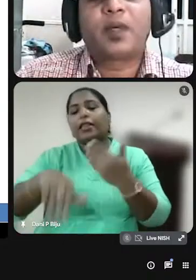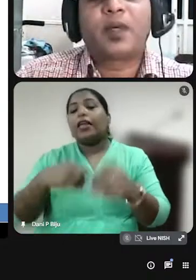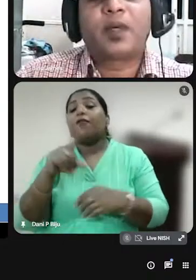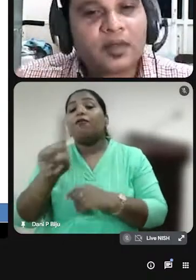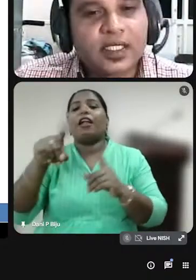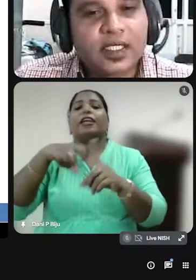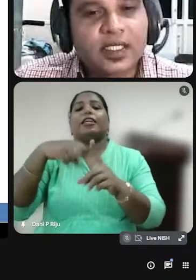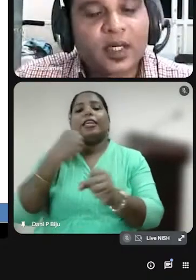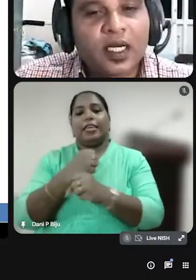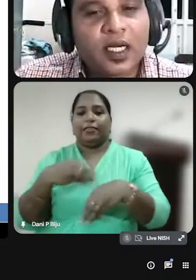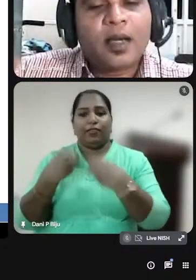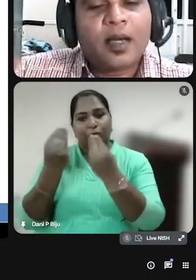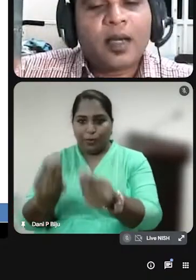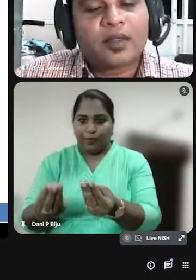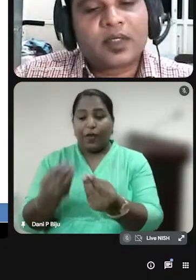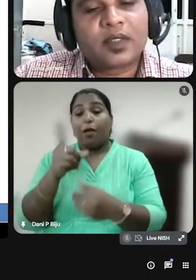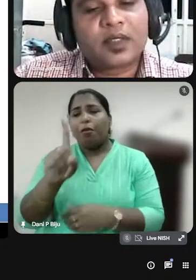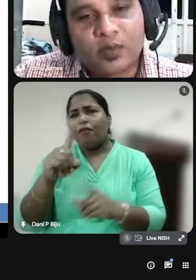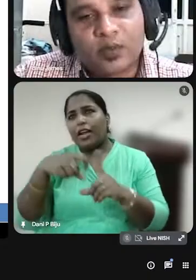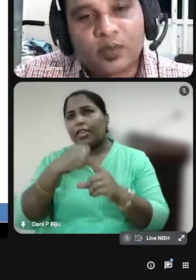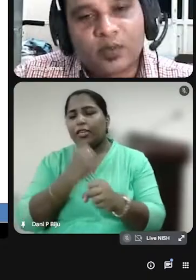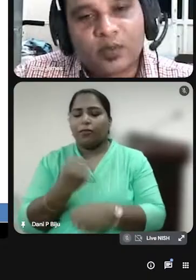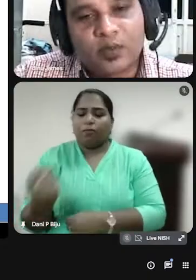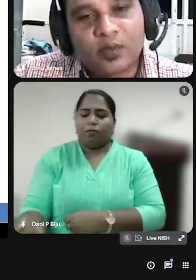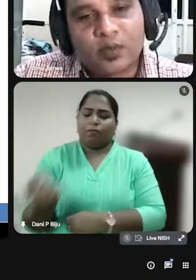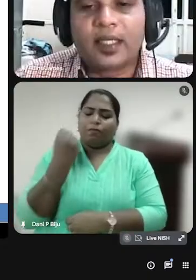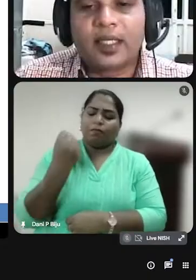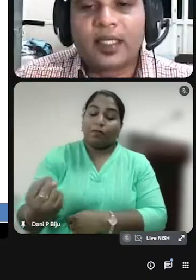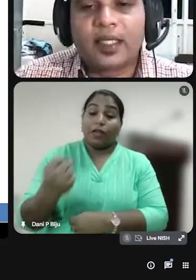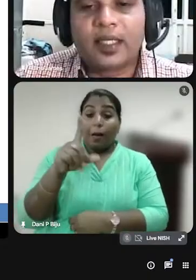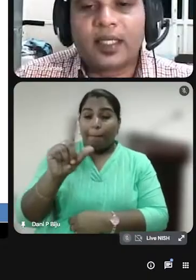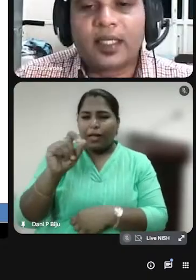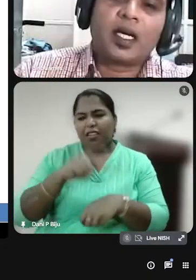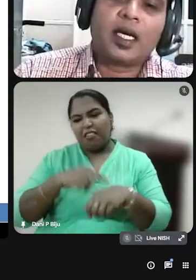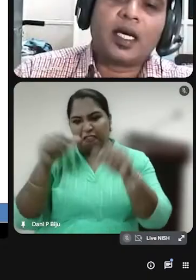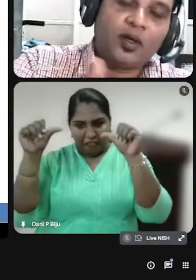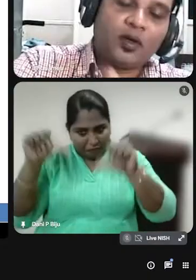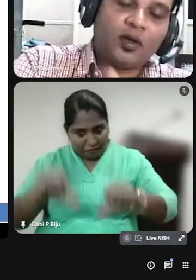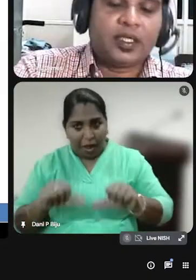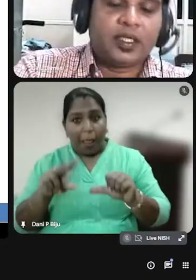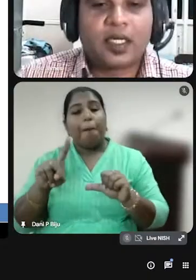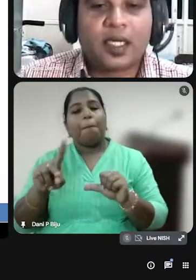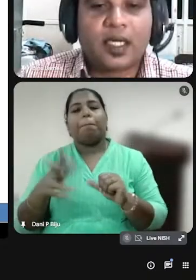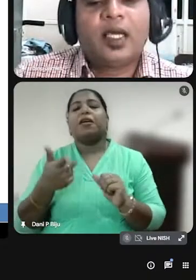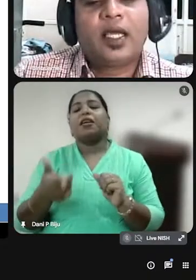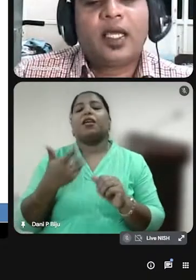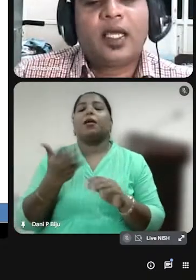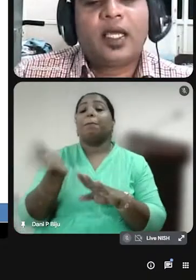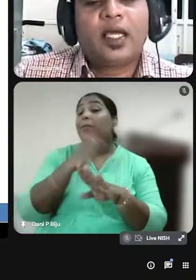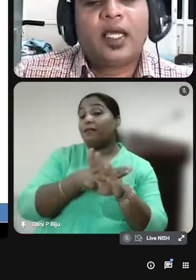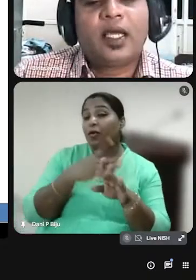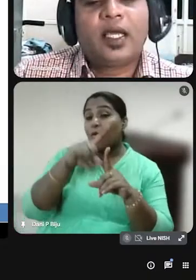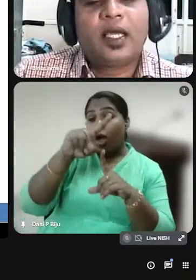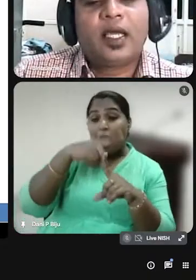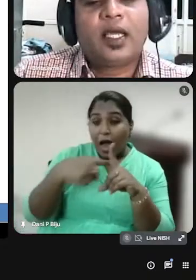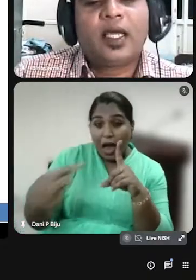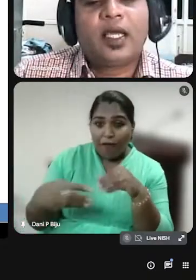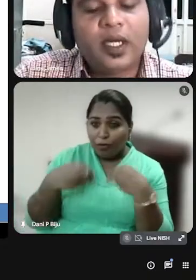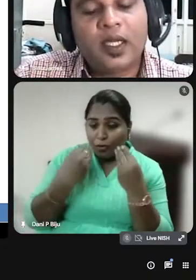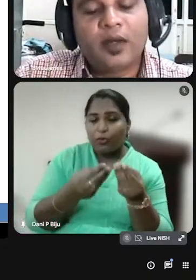വെച്ച് 10 തവണ ചെയ്യാൻ പറയും. 10 തവണ ചെയ്യാൻ ബുദ്ധിമുട്ടുണ്ട് എന്നുണ്ടെങ്കിൽ നമ്മൾ 1/2 കിലോ വെയിറ്റ്